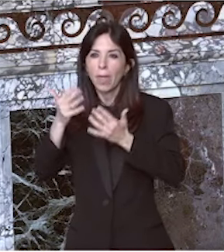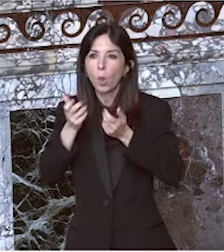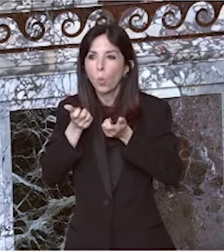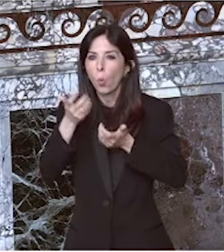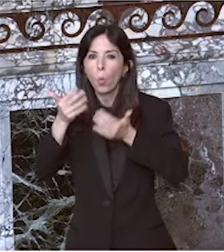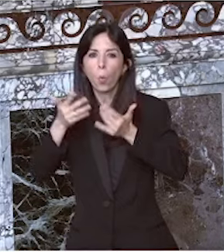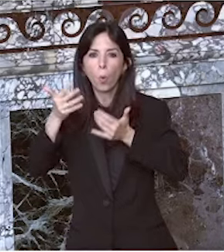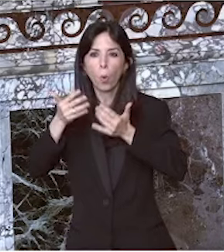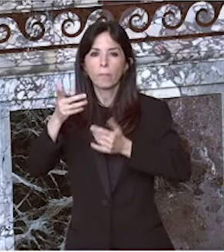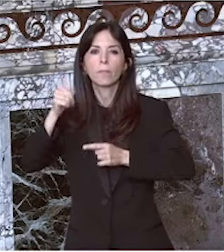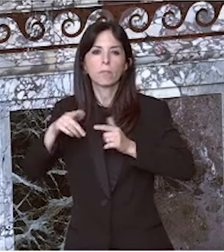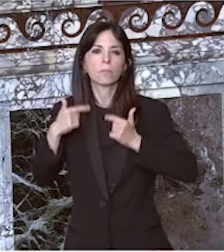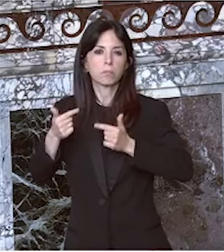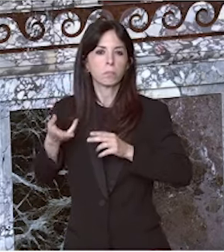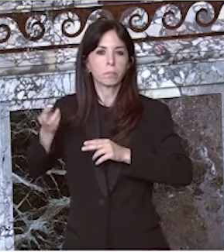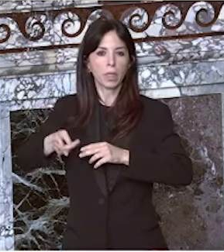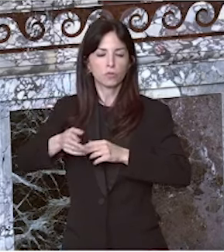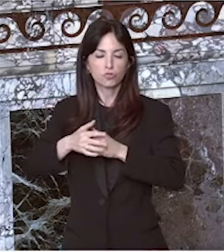aritmetica dei numeri.